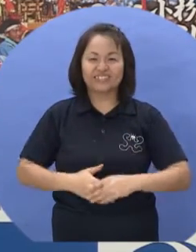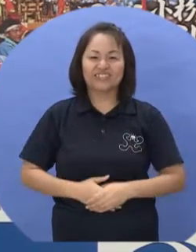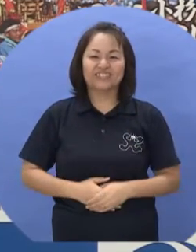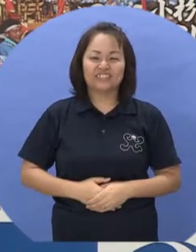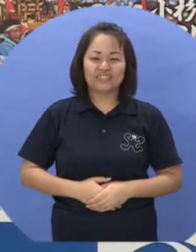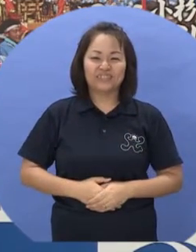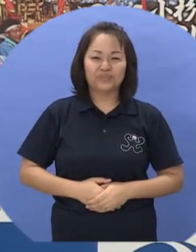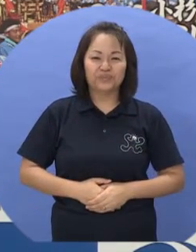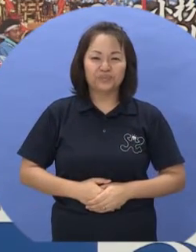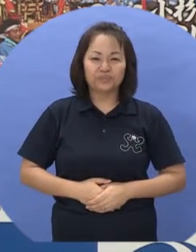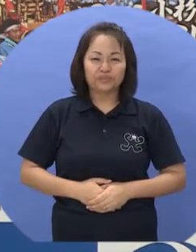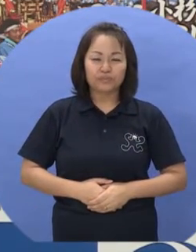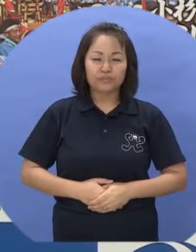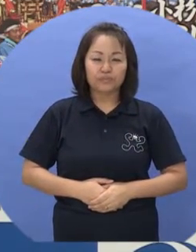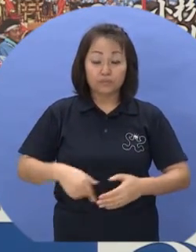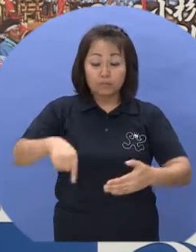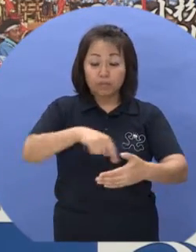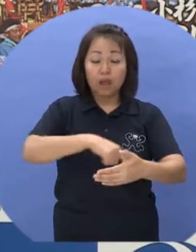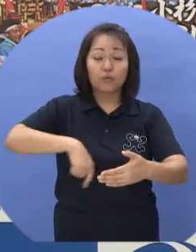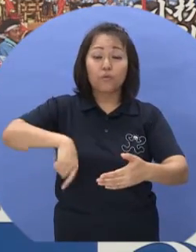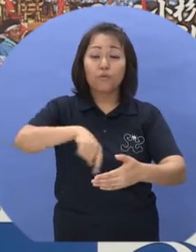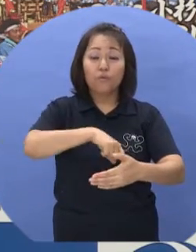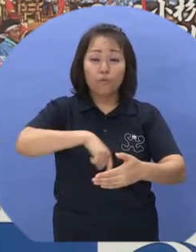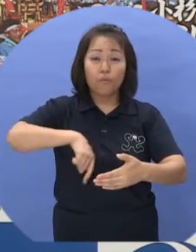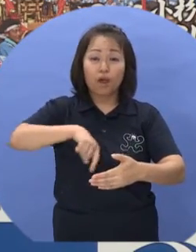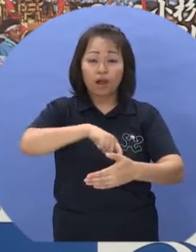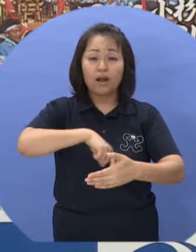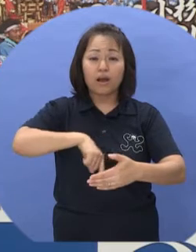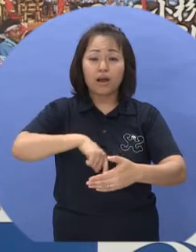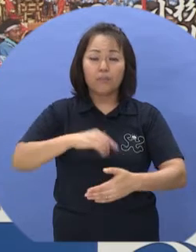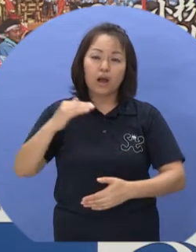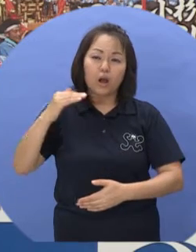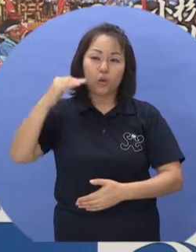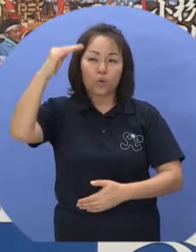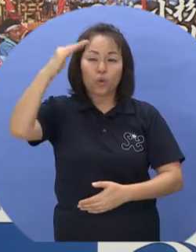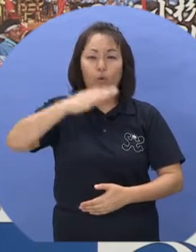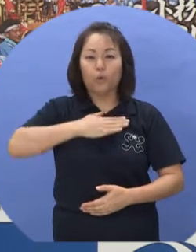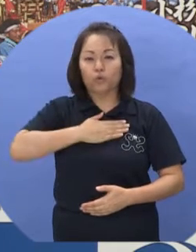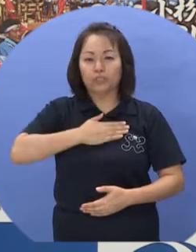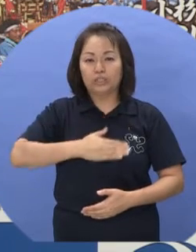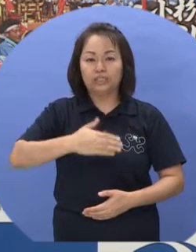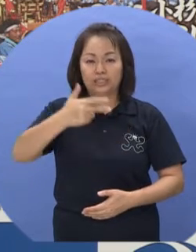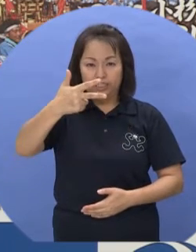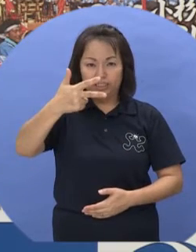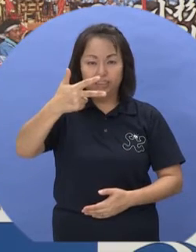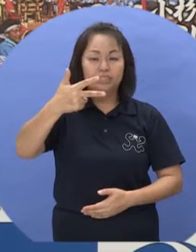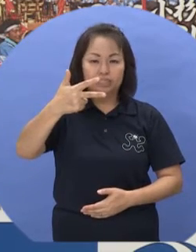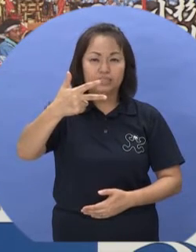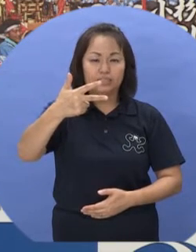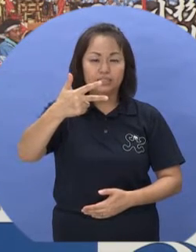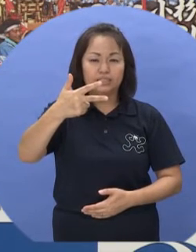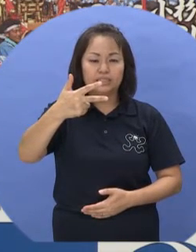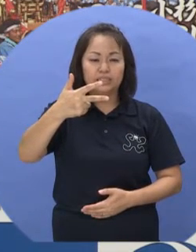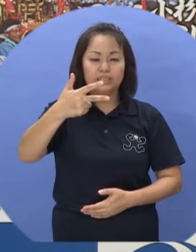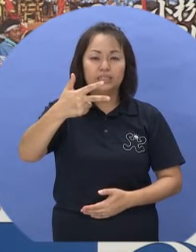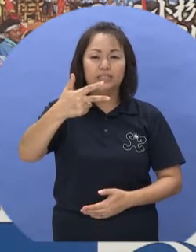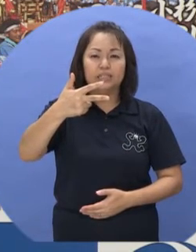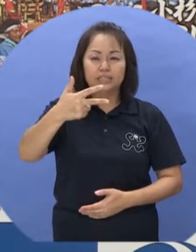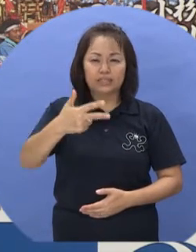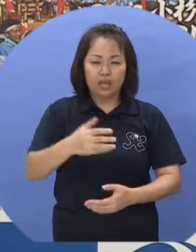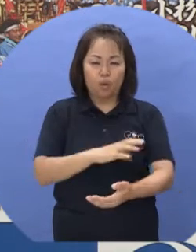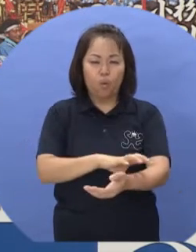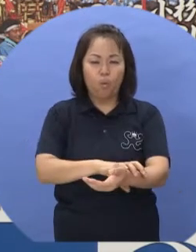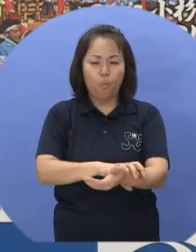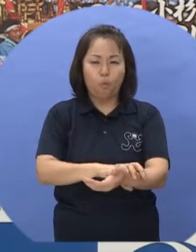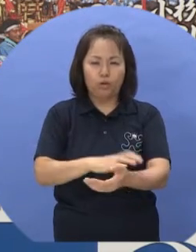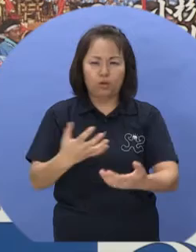。この体操の内容につきましては、そもそも高知市さんでですね、この重りを使った